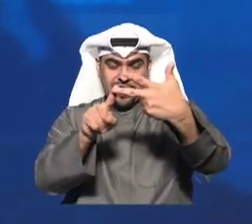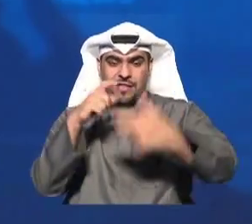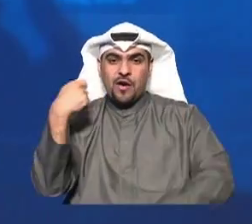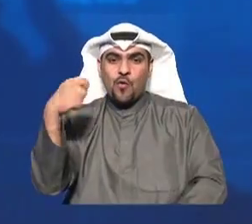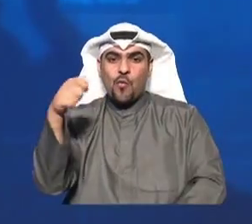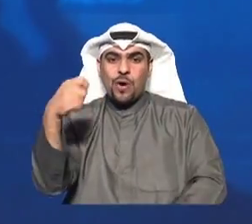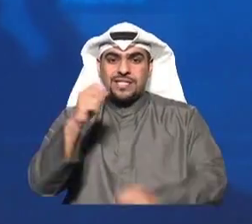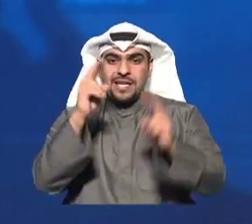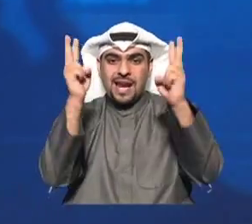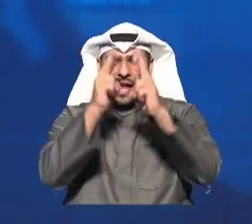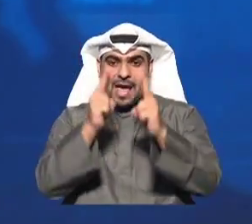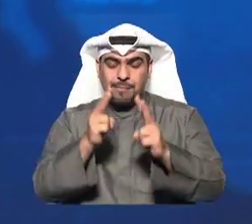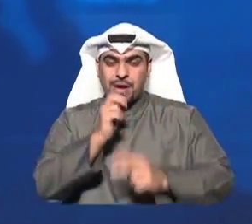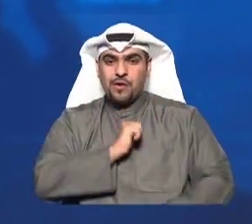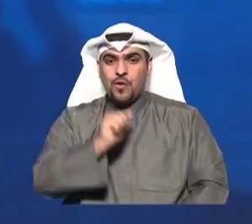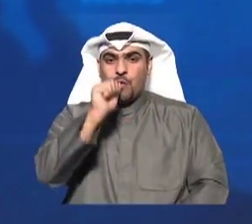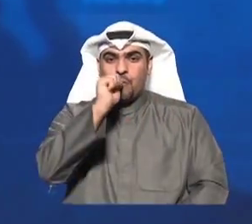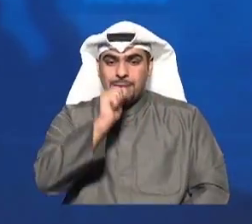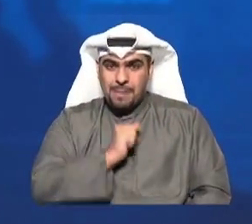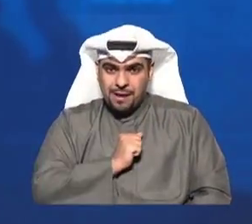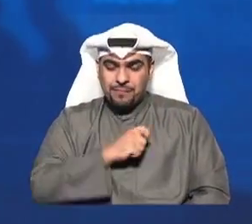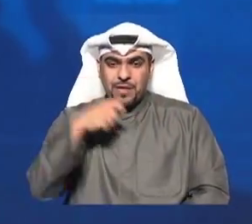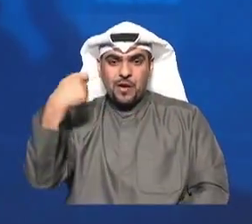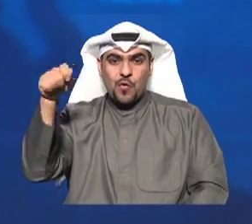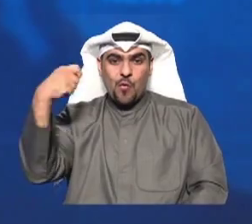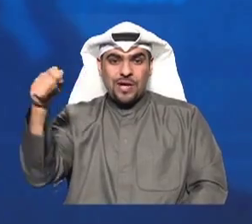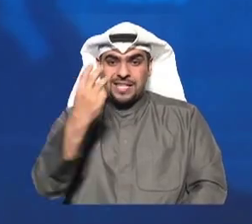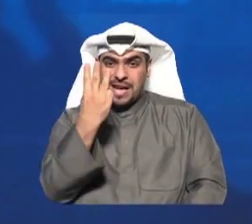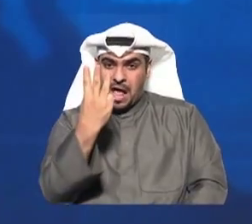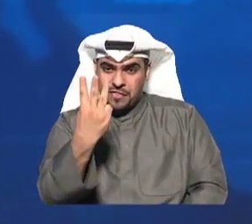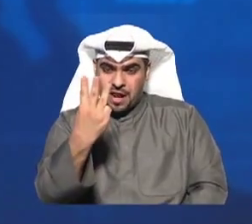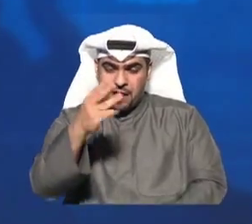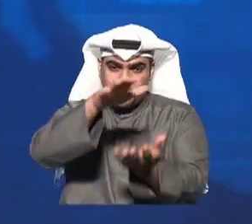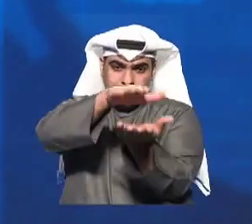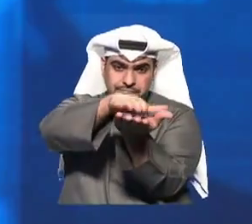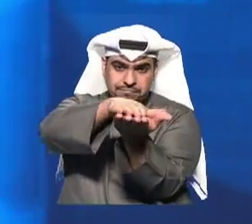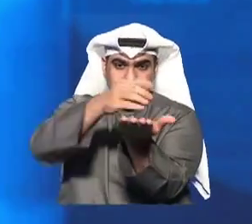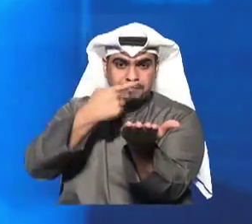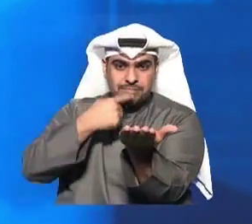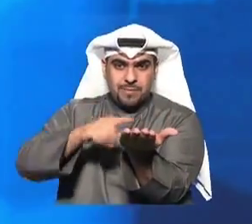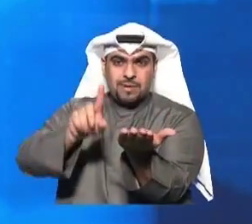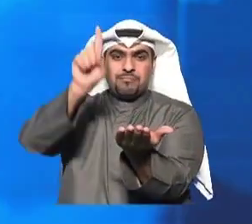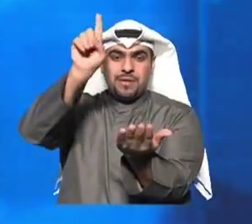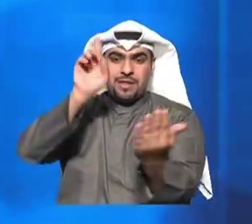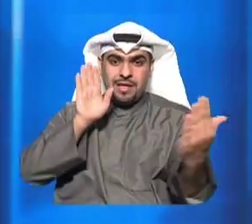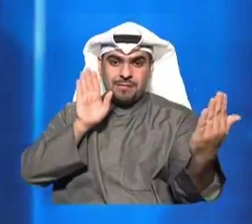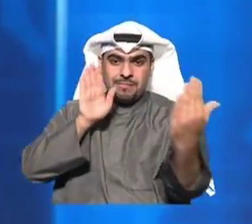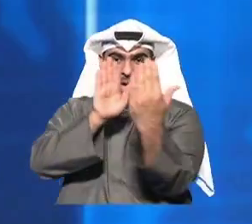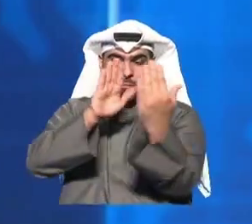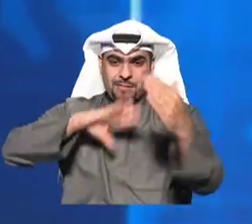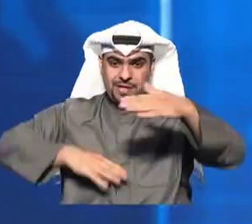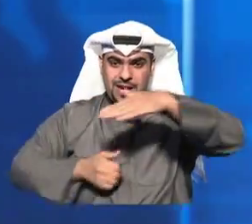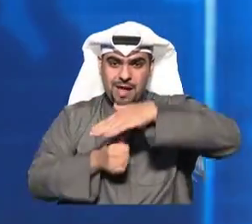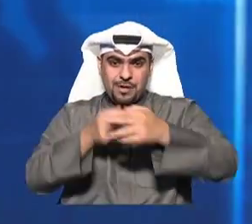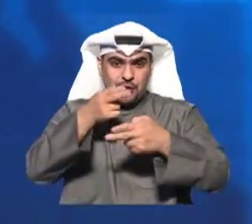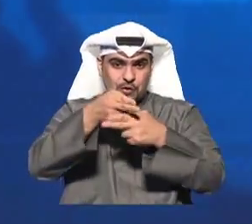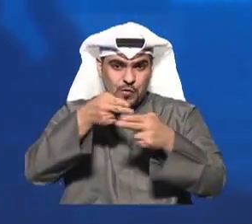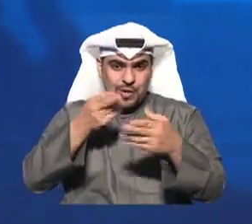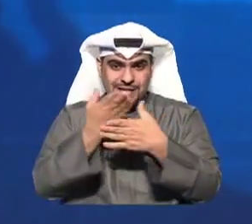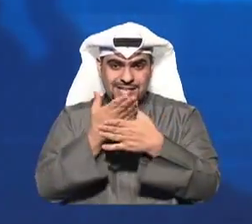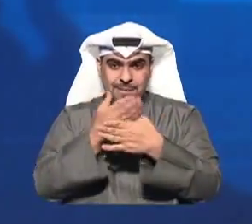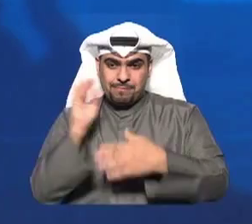والماء، حيث أدوا اليمين الدستورية أمام سموه حفظه الله، وذلك بمناسبة تعيينهم بمناصبهم